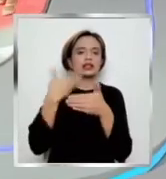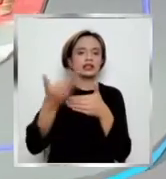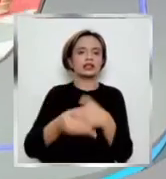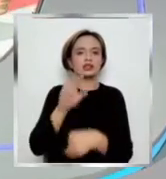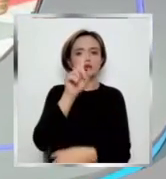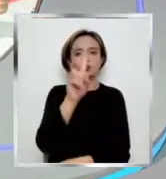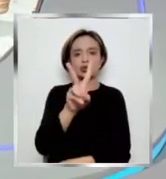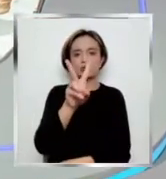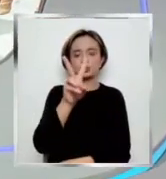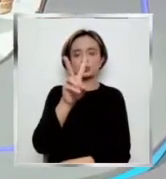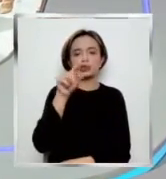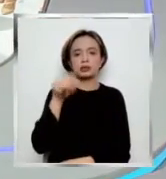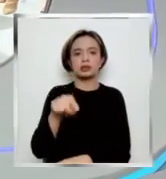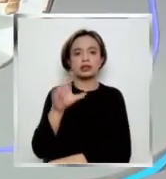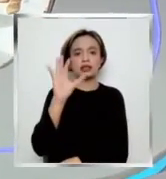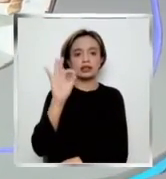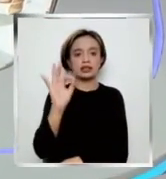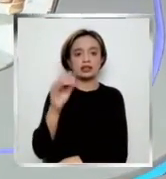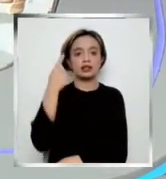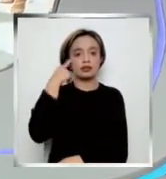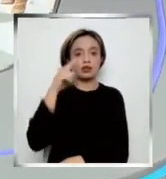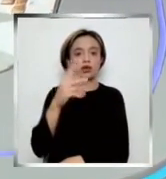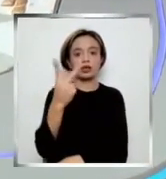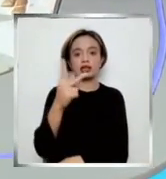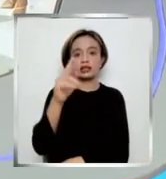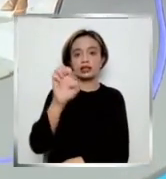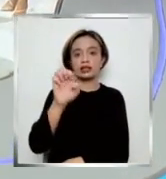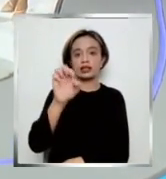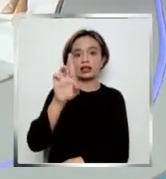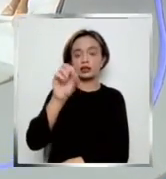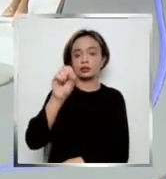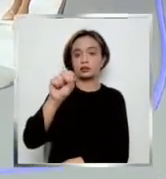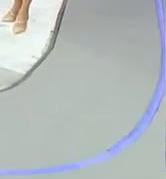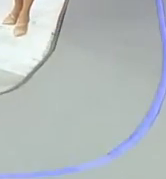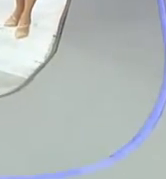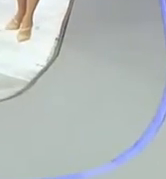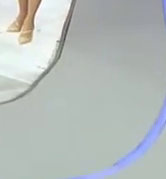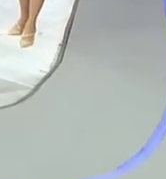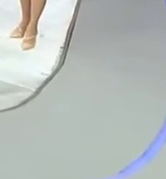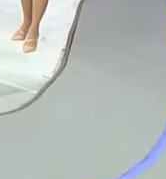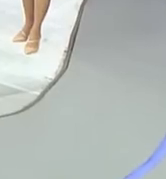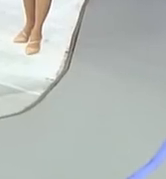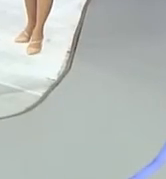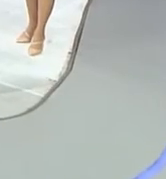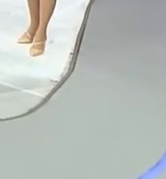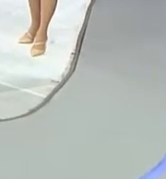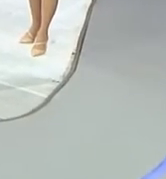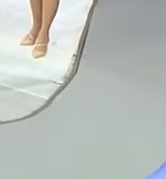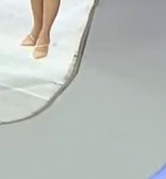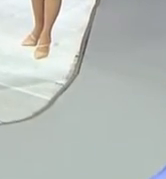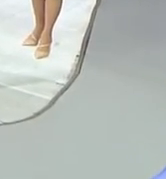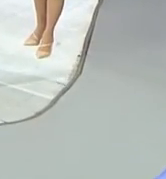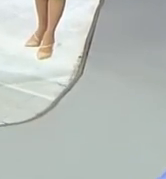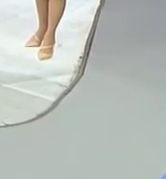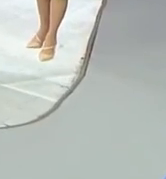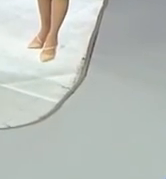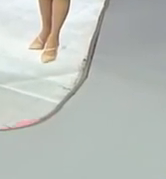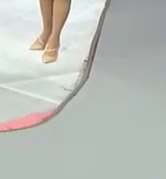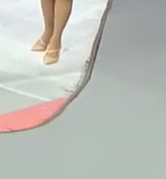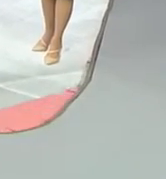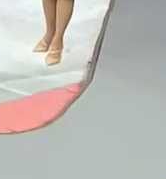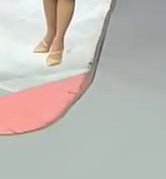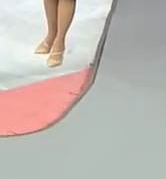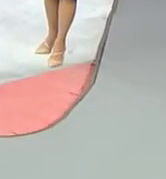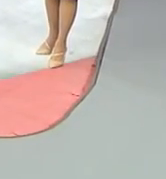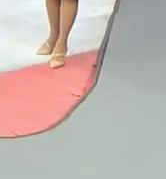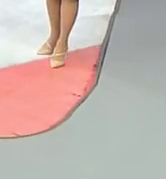2 piso at 65 sentimo naman ang rollback sa kerosene. Sa pagsusuri po ng GMA News Research, base sa datos ng Department of Energy,